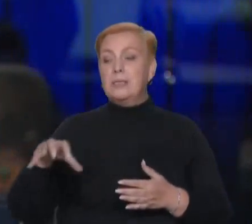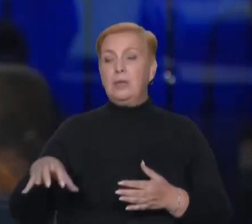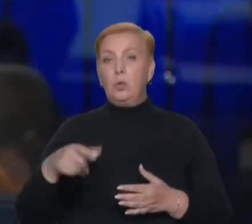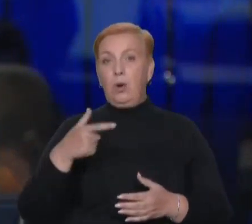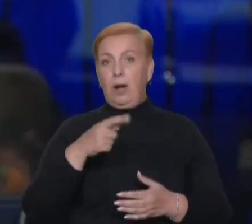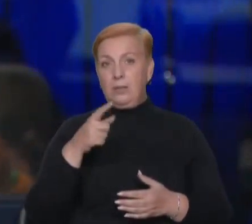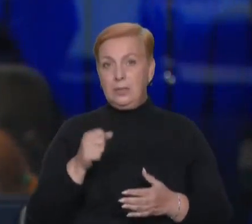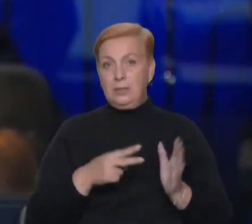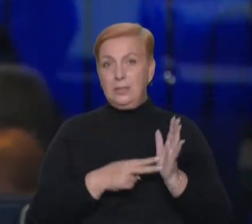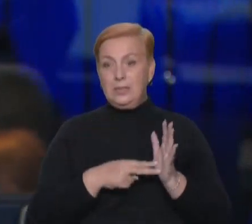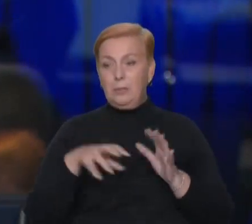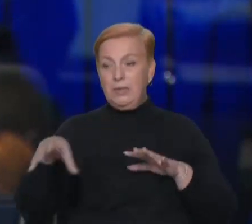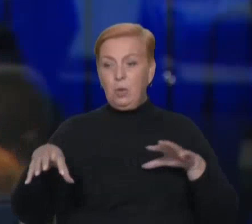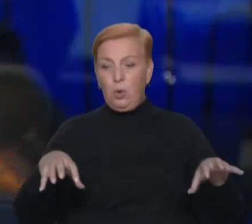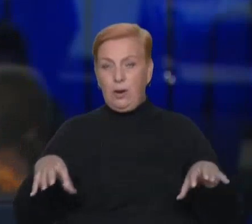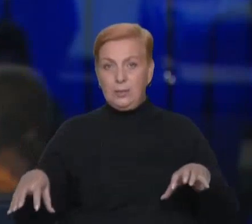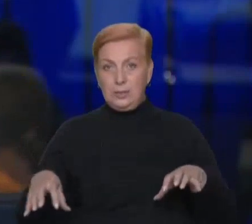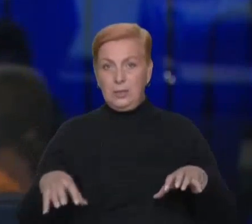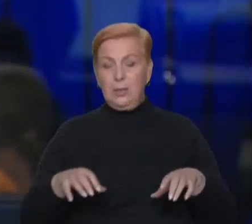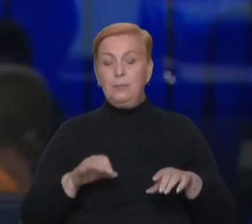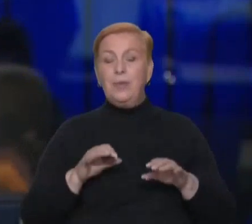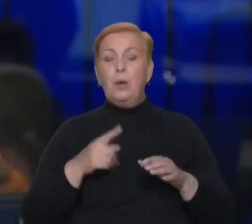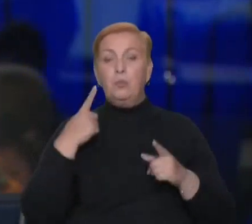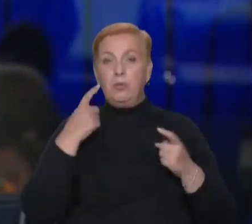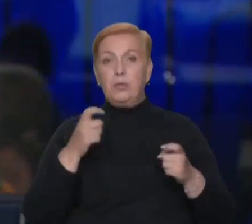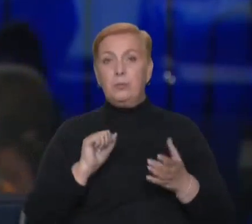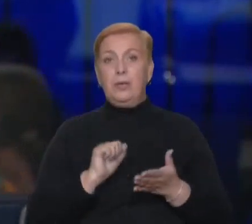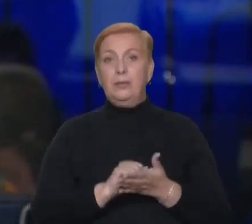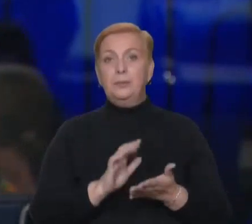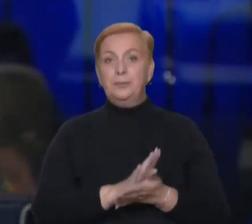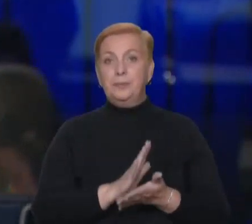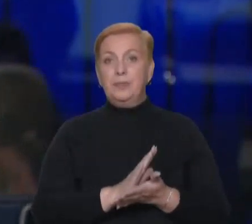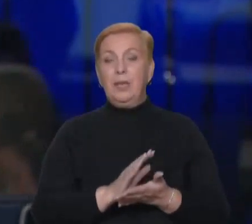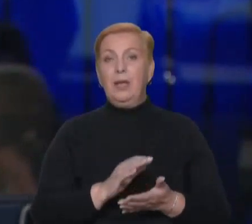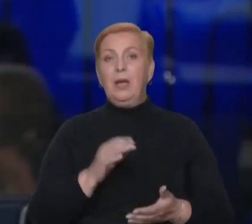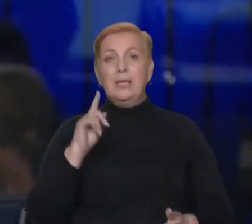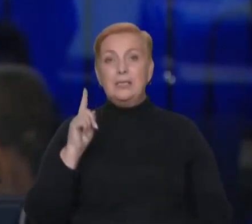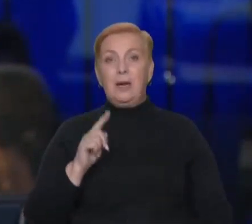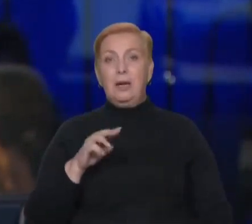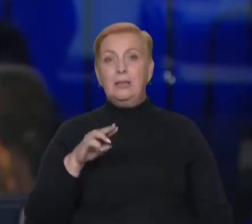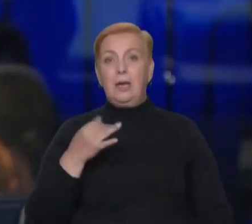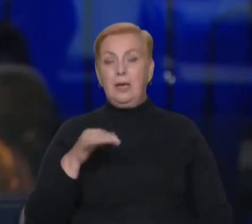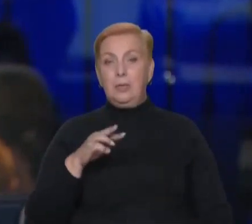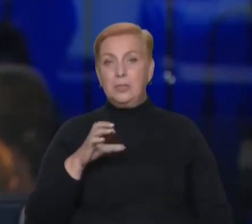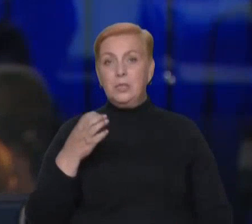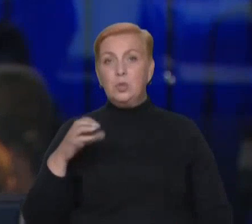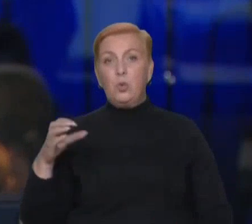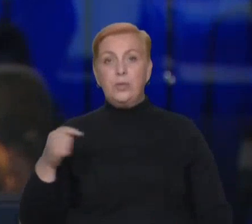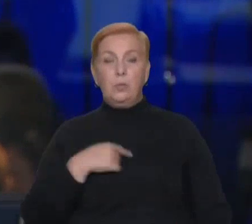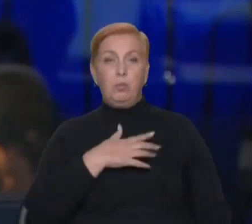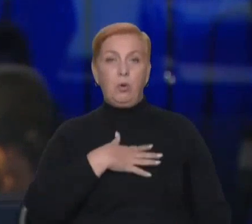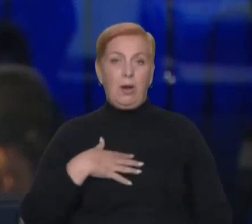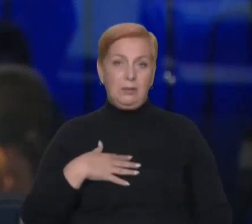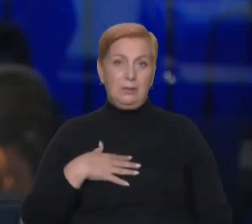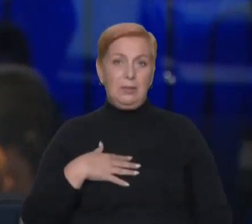7 локаціях, повідомляє The Israel Times. На цю хвилину відомо про 6 загиблих і сотню поранених унаслідок ранкової